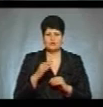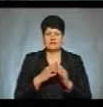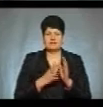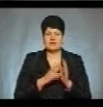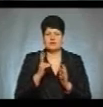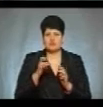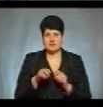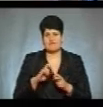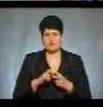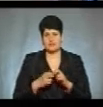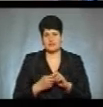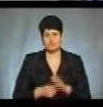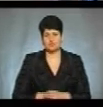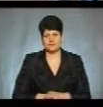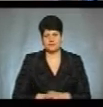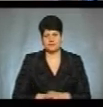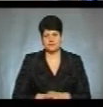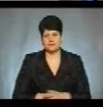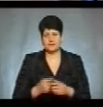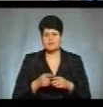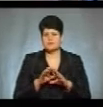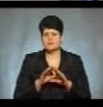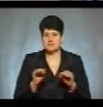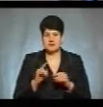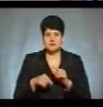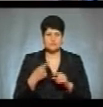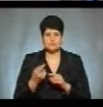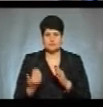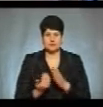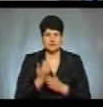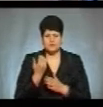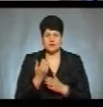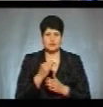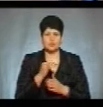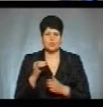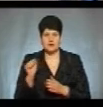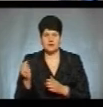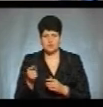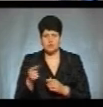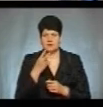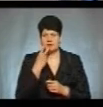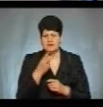квітня в Івано-Франківську. І на цьому у мене все. Наступний випуск новин на UA Тернопіль дивіться